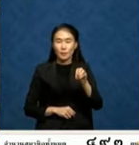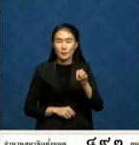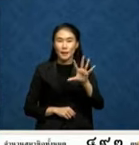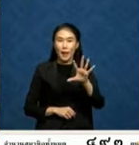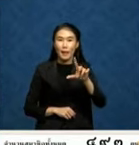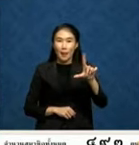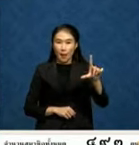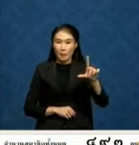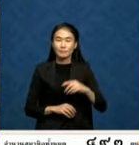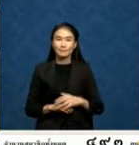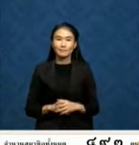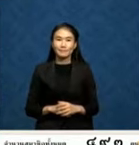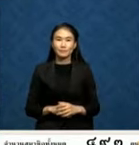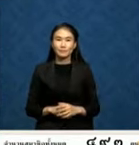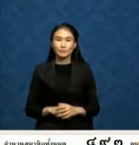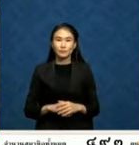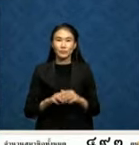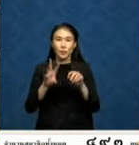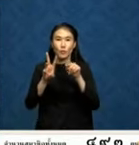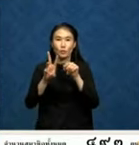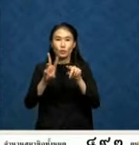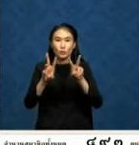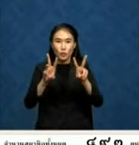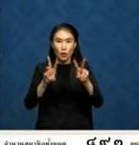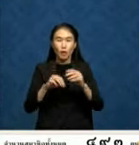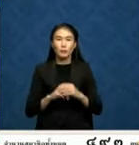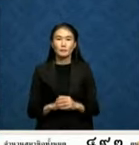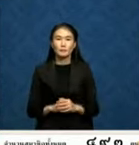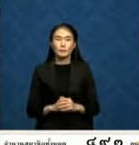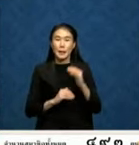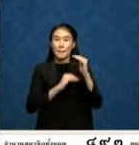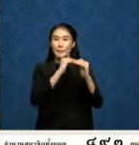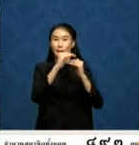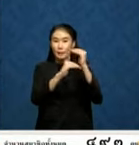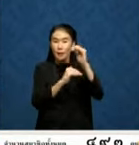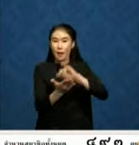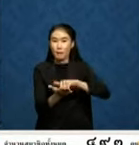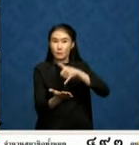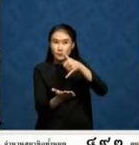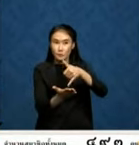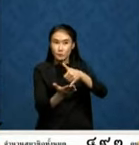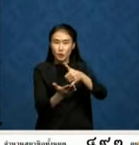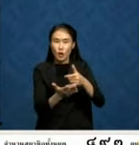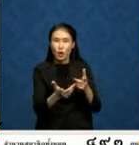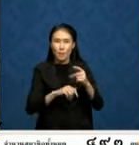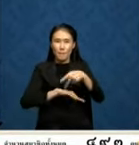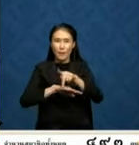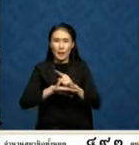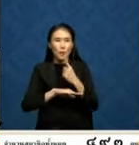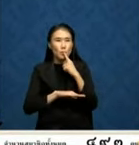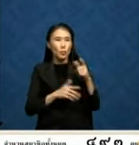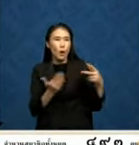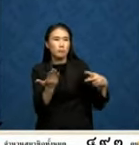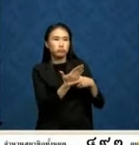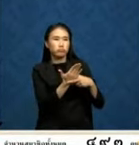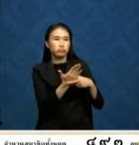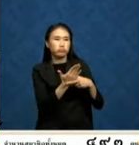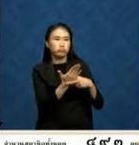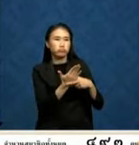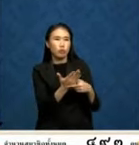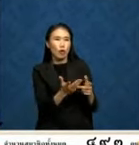13,765 ล้านบาท 6.2 พัฒนาและฟื้นฟูท้องถิ่น อนุญาตท่านมีในเล่มไหม